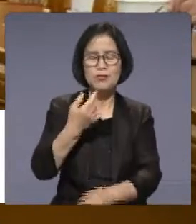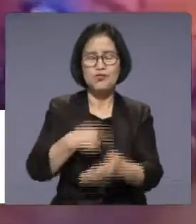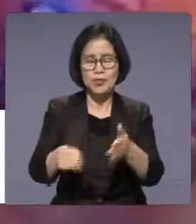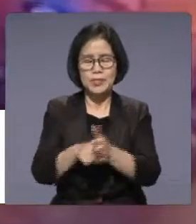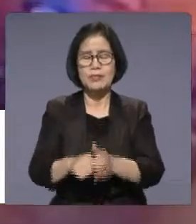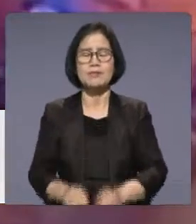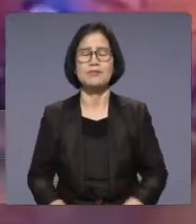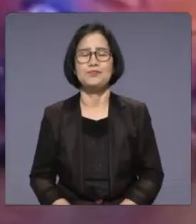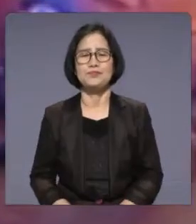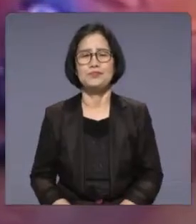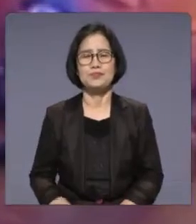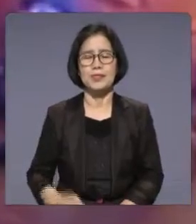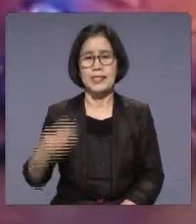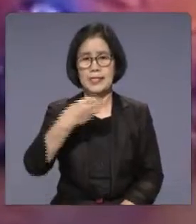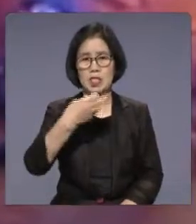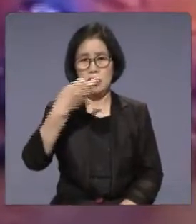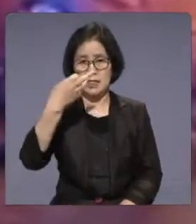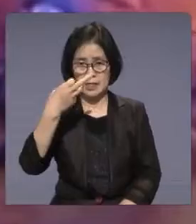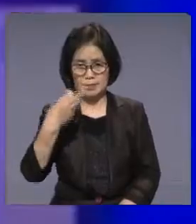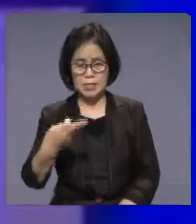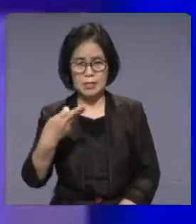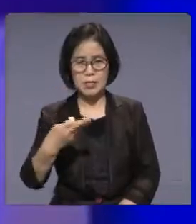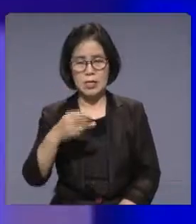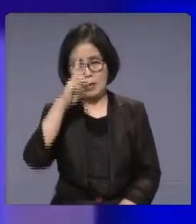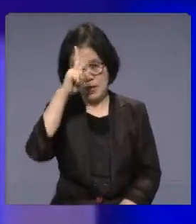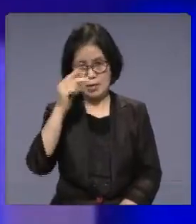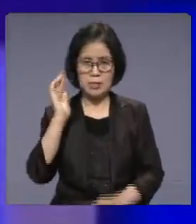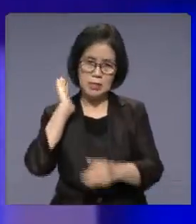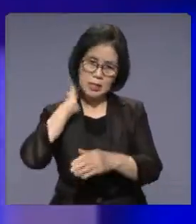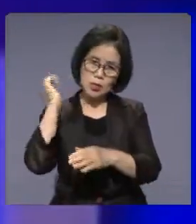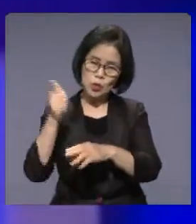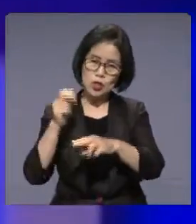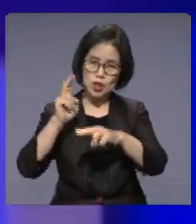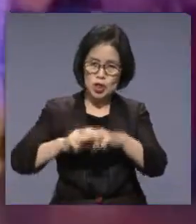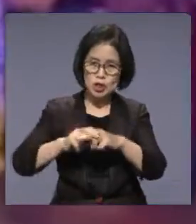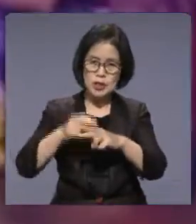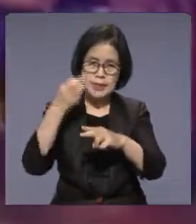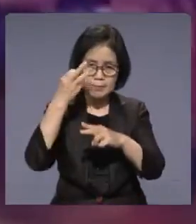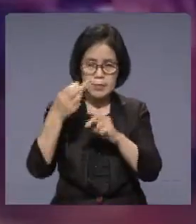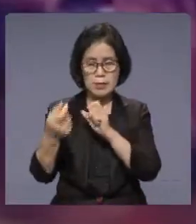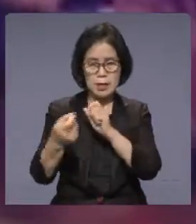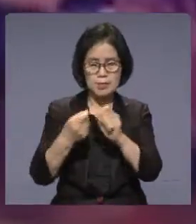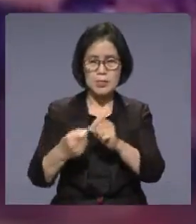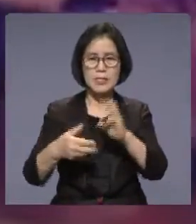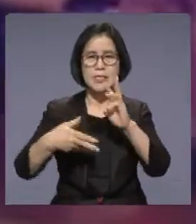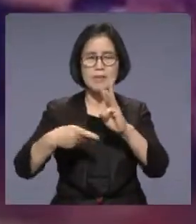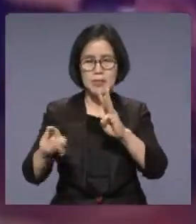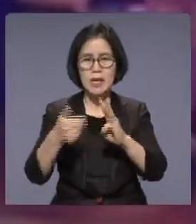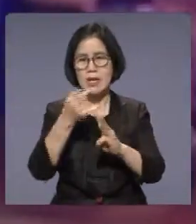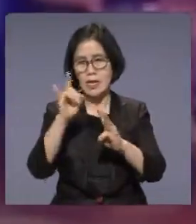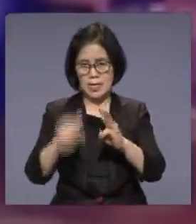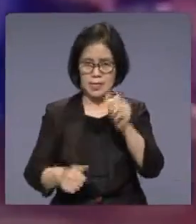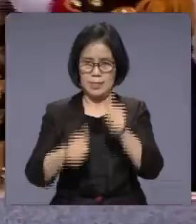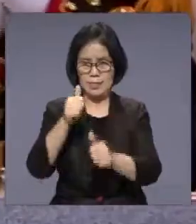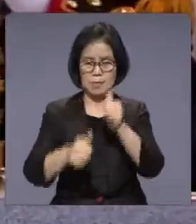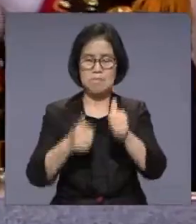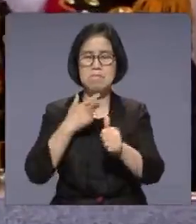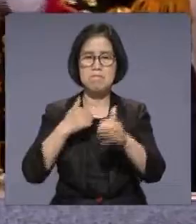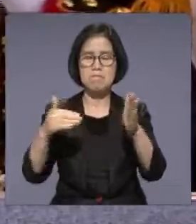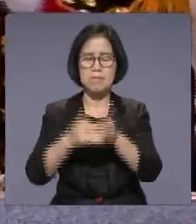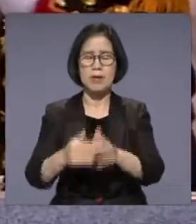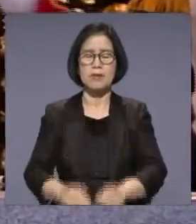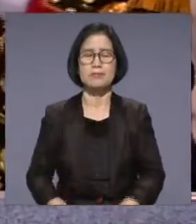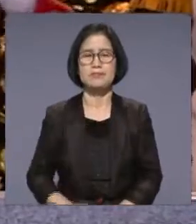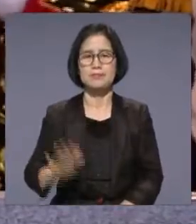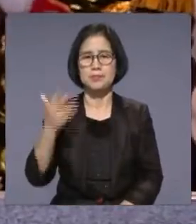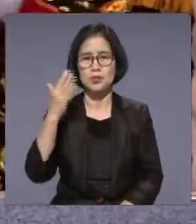북한은 앞서 지난 2013년에도 박근혜 대통령 취임 13일을 앞두고 제3차 핵실험을 냈습니다.